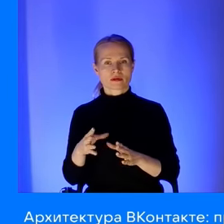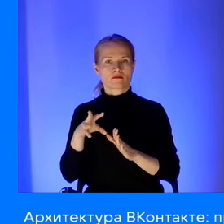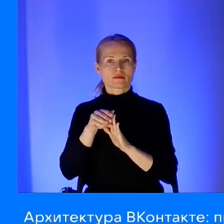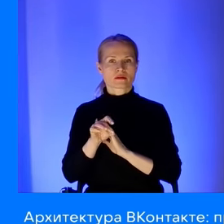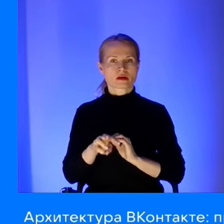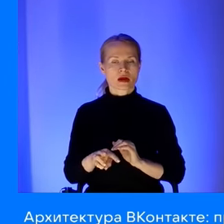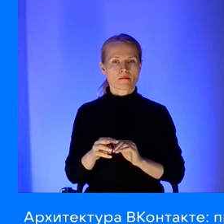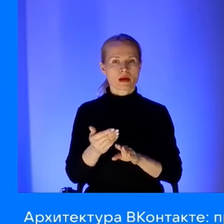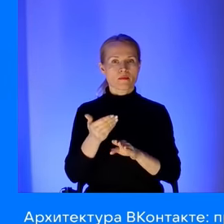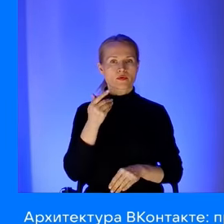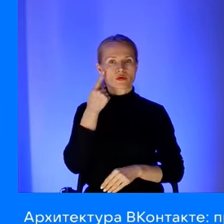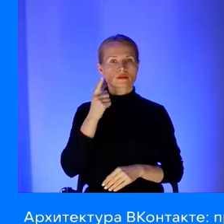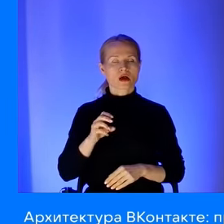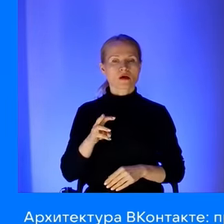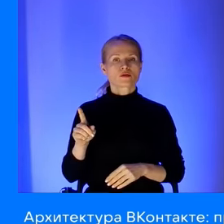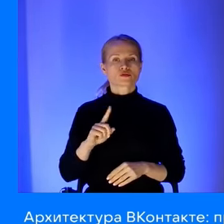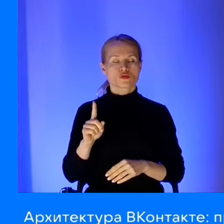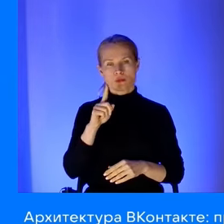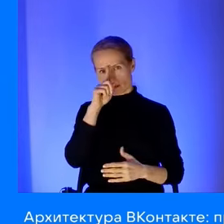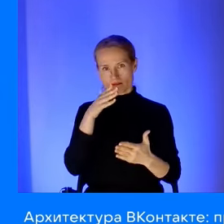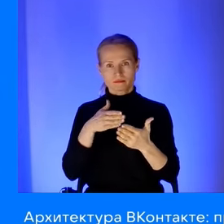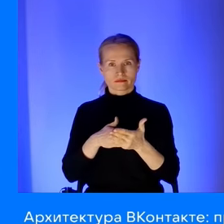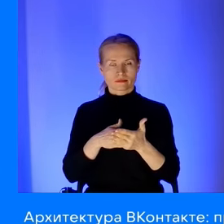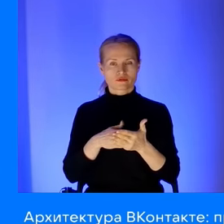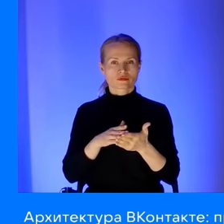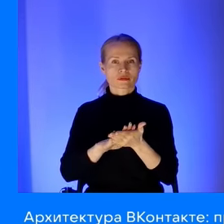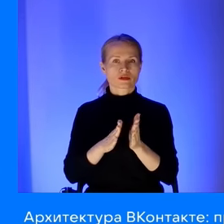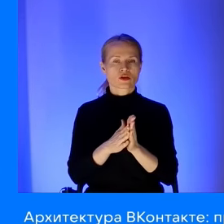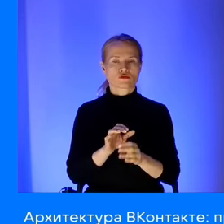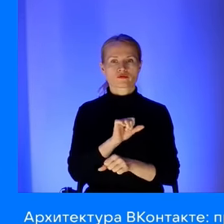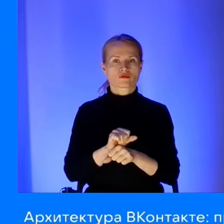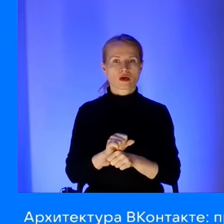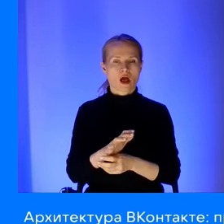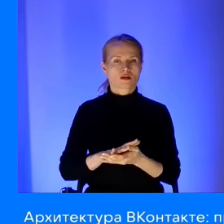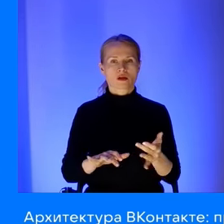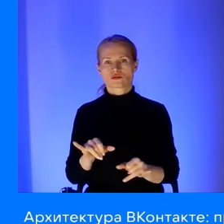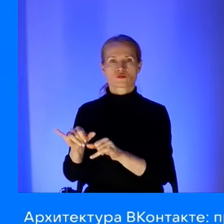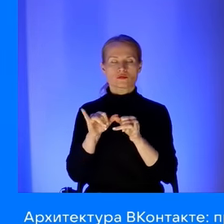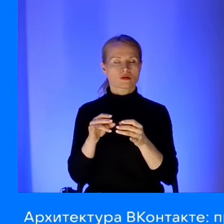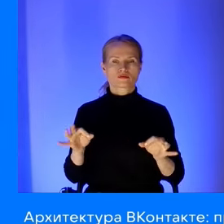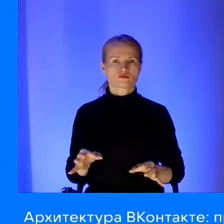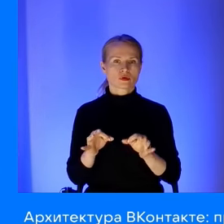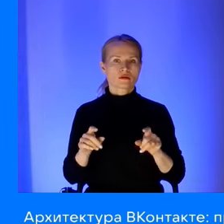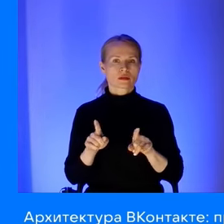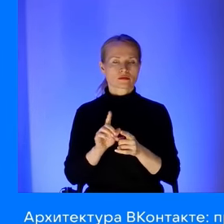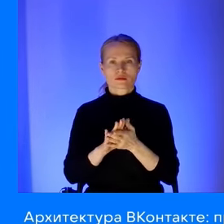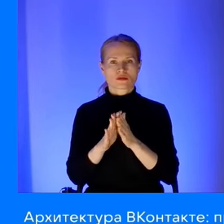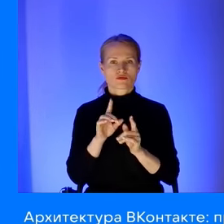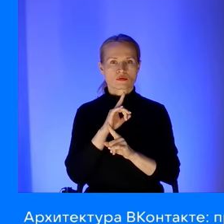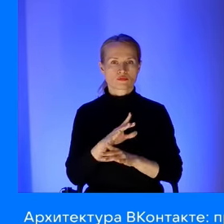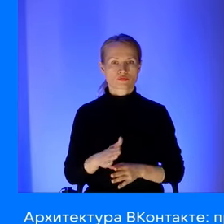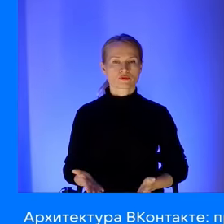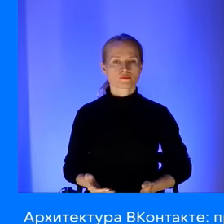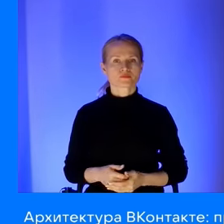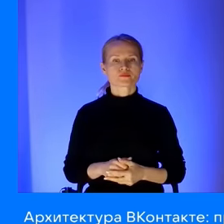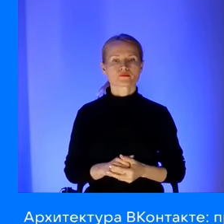Априори знаем что мы не придём в то состояние где допустим всё встало и журнал не продвигается принципиально вперёд и нужно ручное